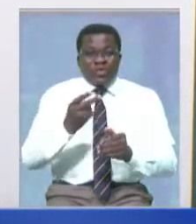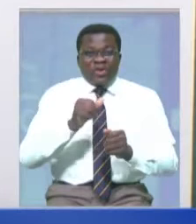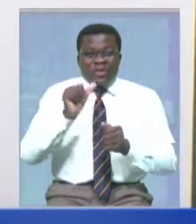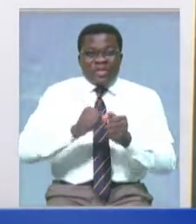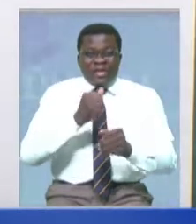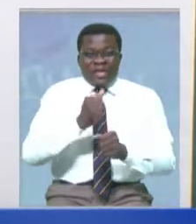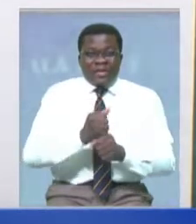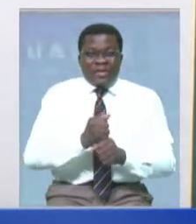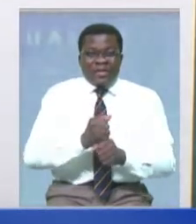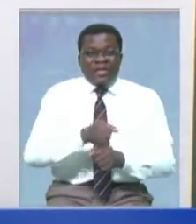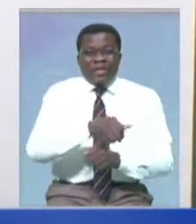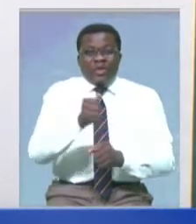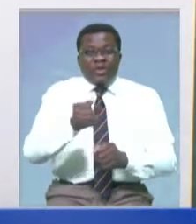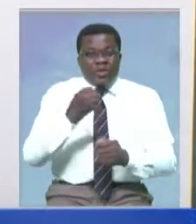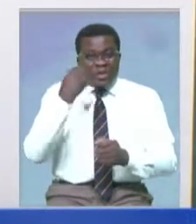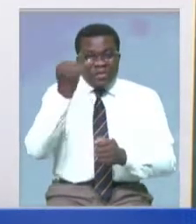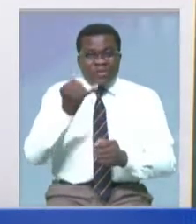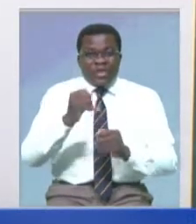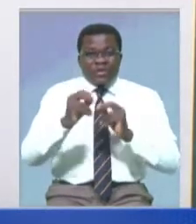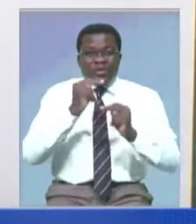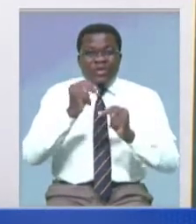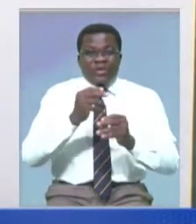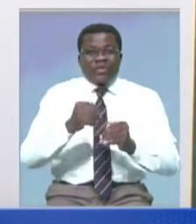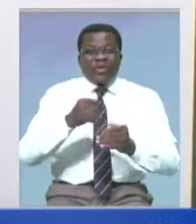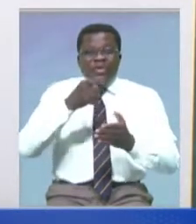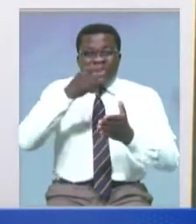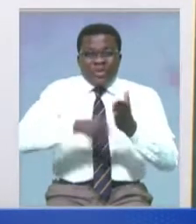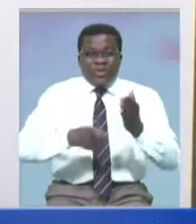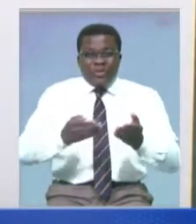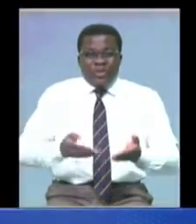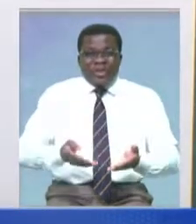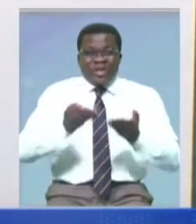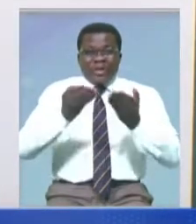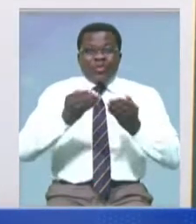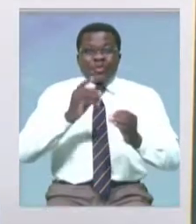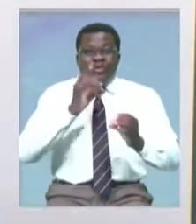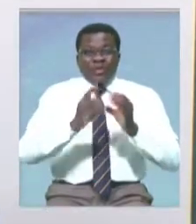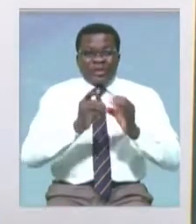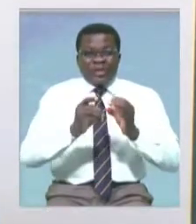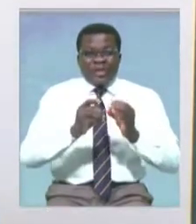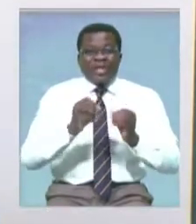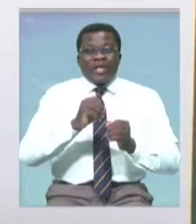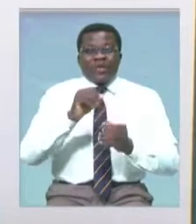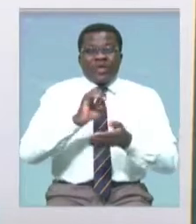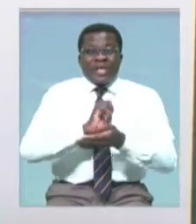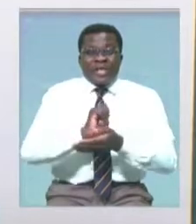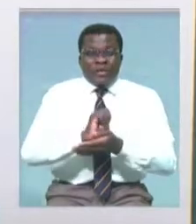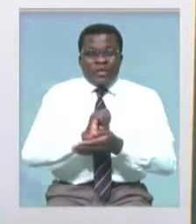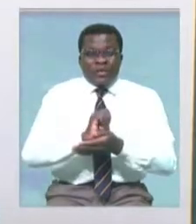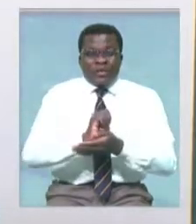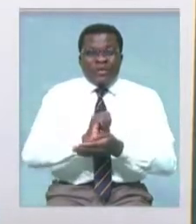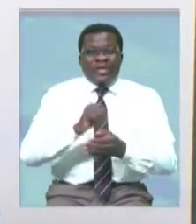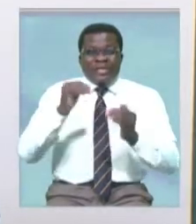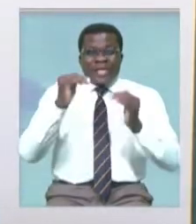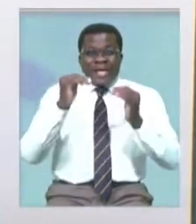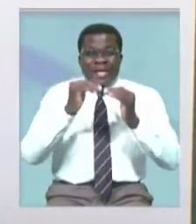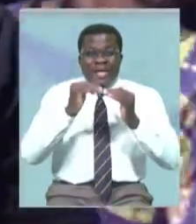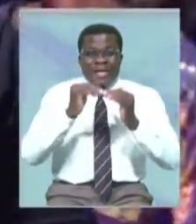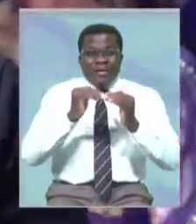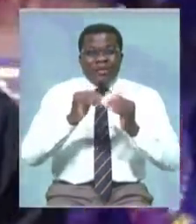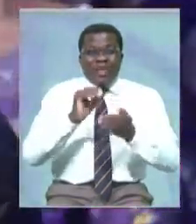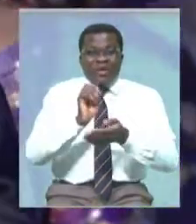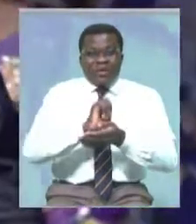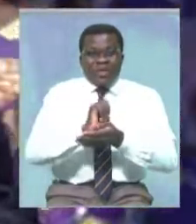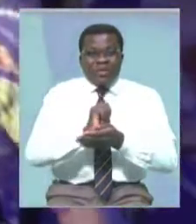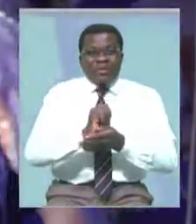année. L'autre innovation au niveau des prix, c'est le prix de la promotion digitale. Bénin Top 10 2021, c'est également une